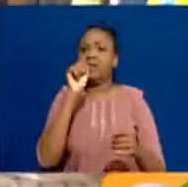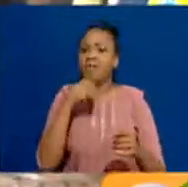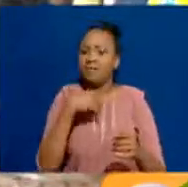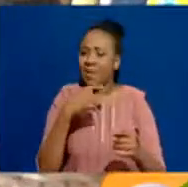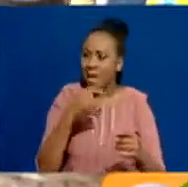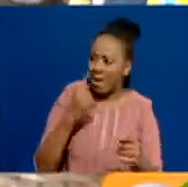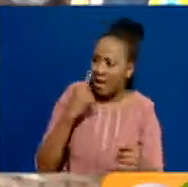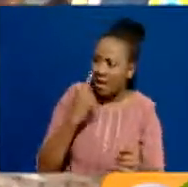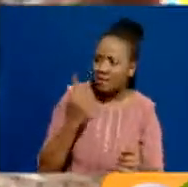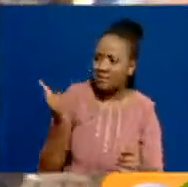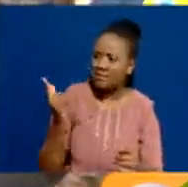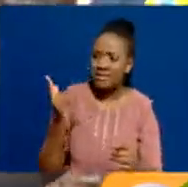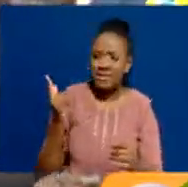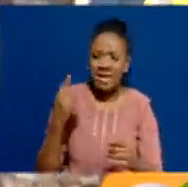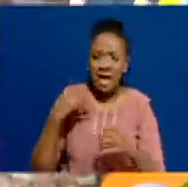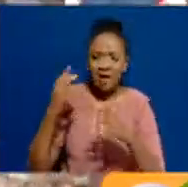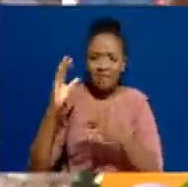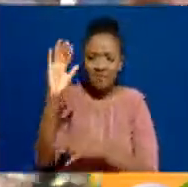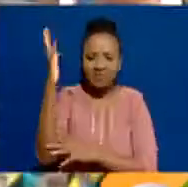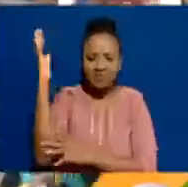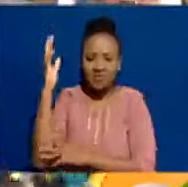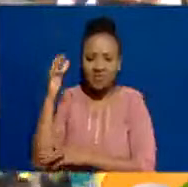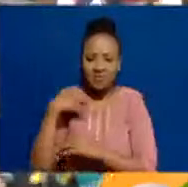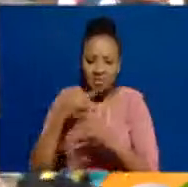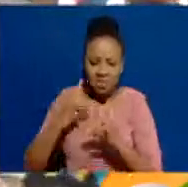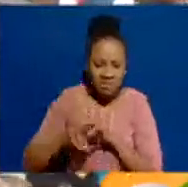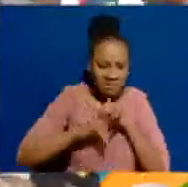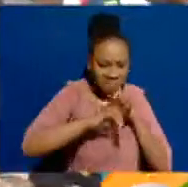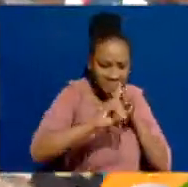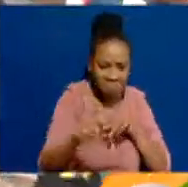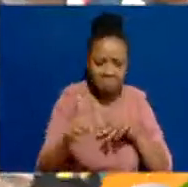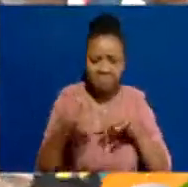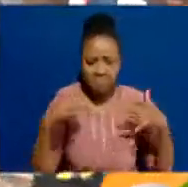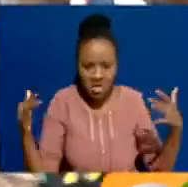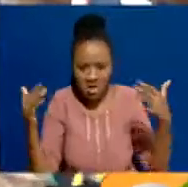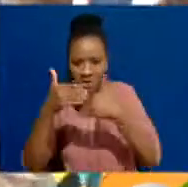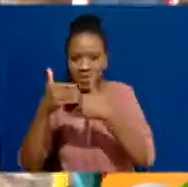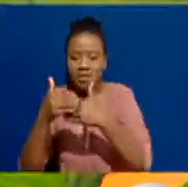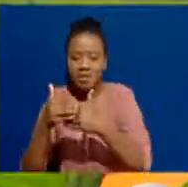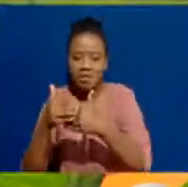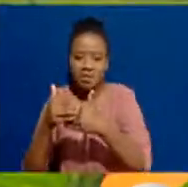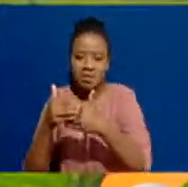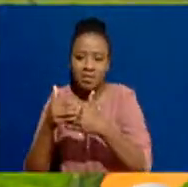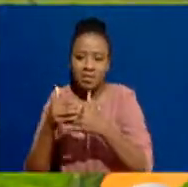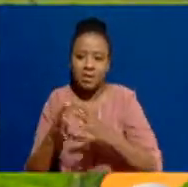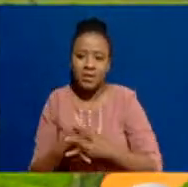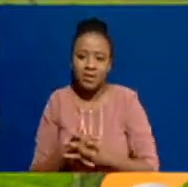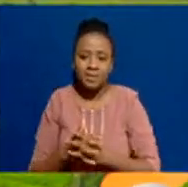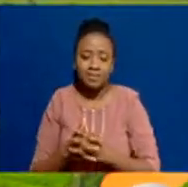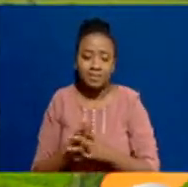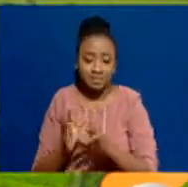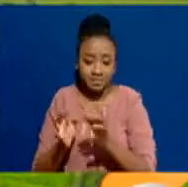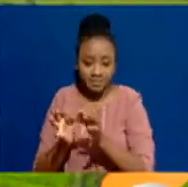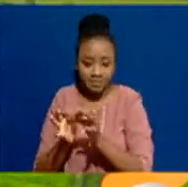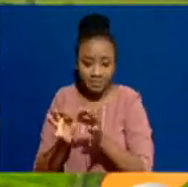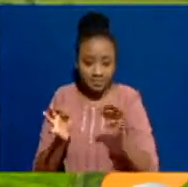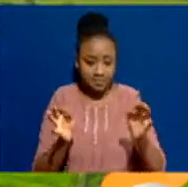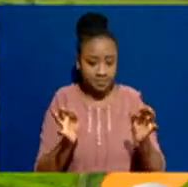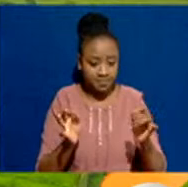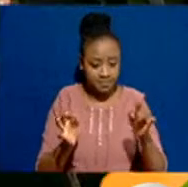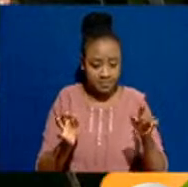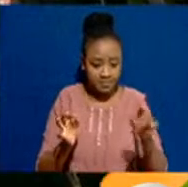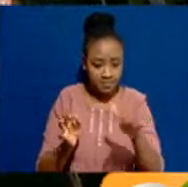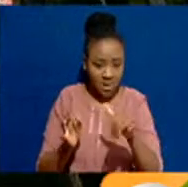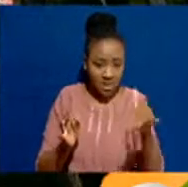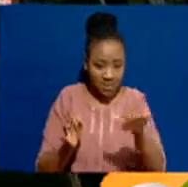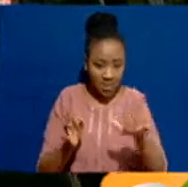nikapatana na posti ya stima, ndio nilijiokolea nikakimbia na huku sikupatikana tena pale. Kilomita chache kutoka eneo la ajali